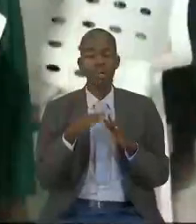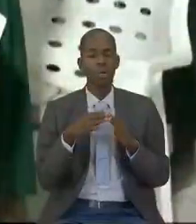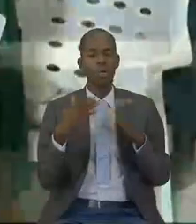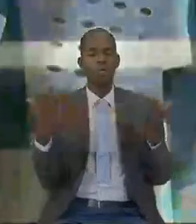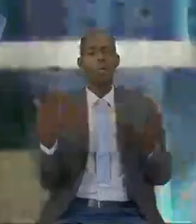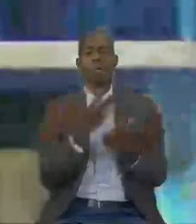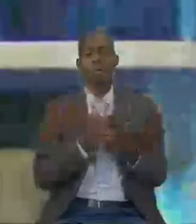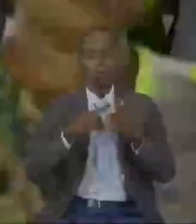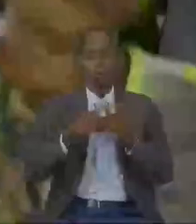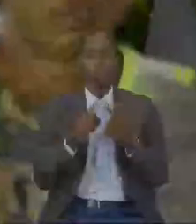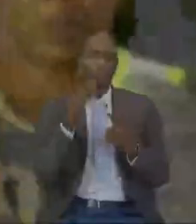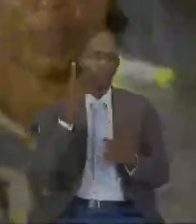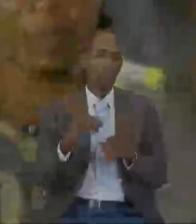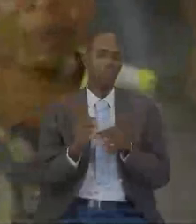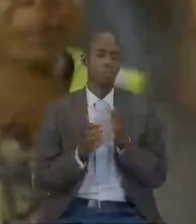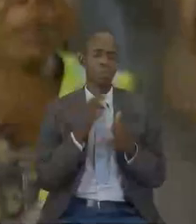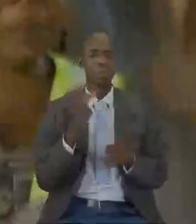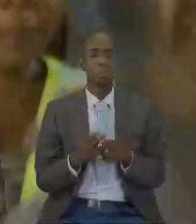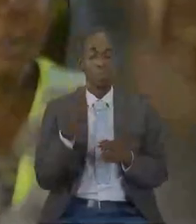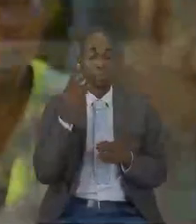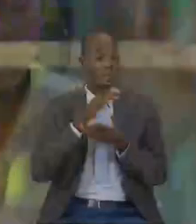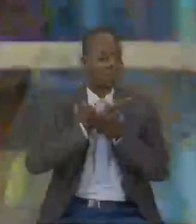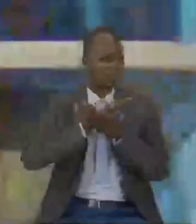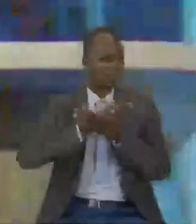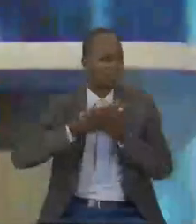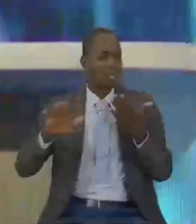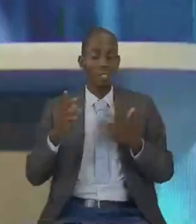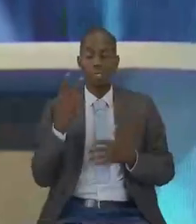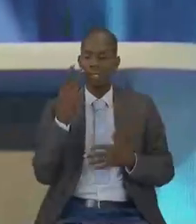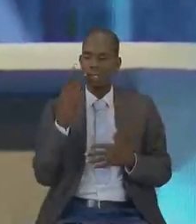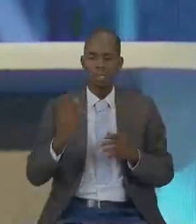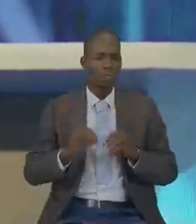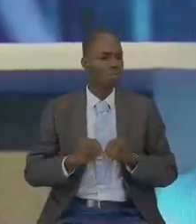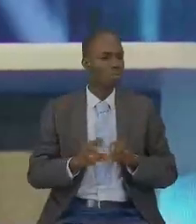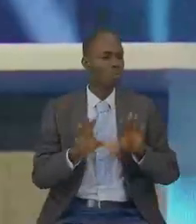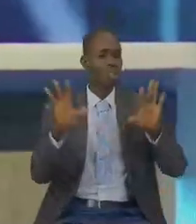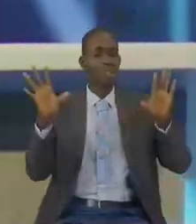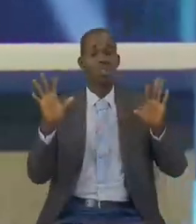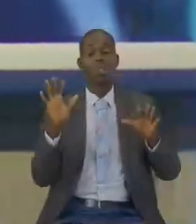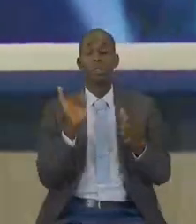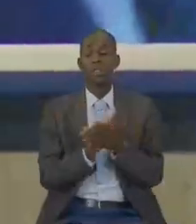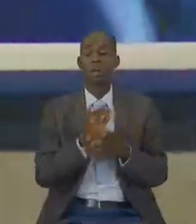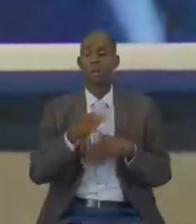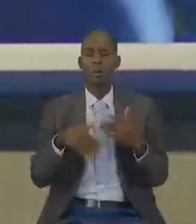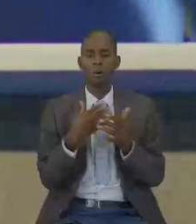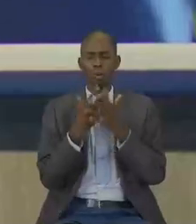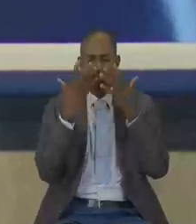Les yeux aveugles, soyez ouverts et voyez. Voyez clairement. Voyez